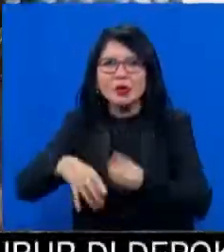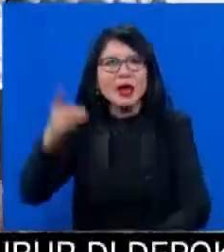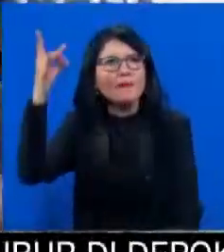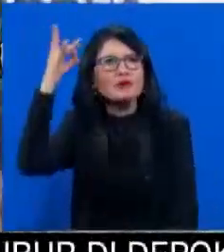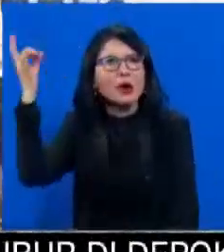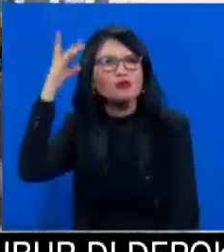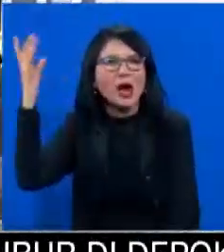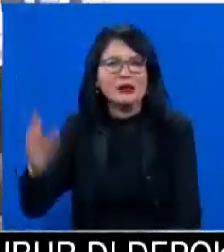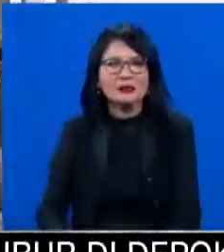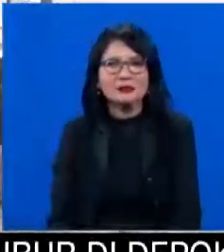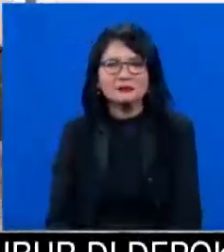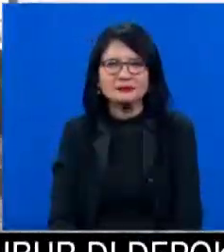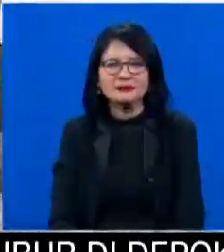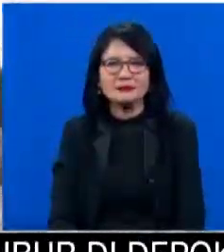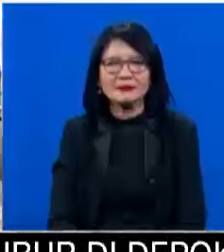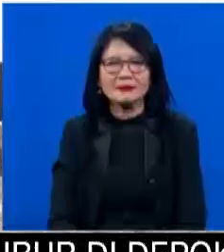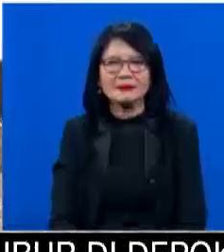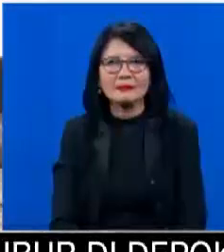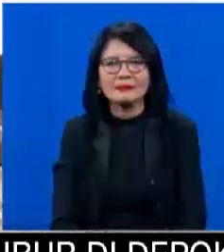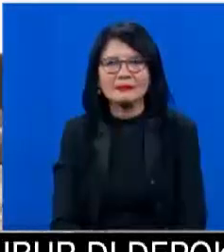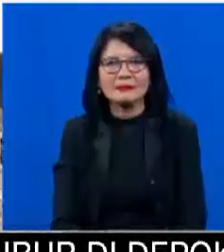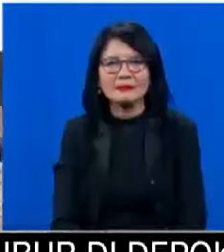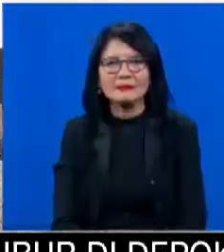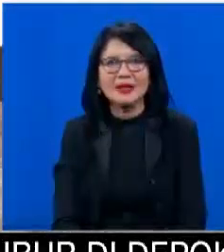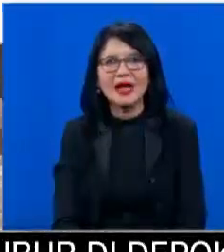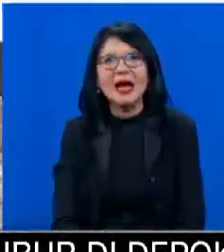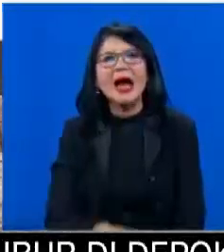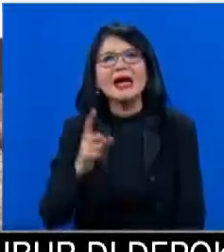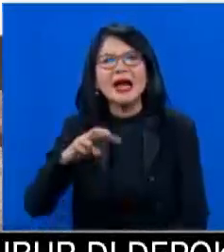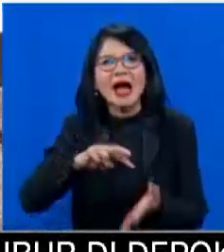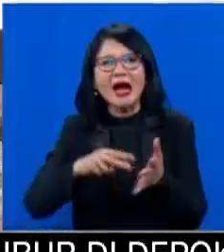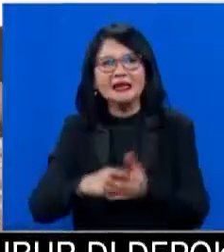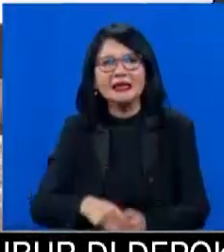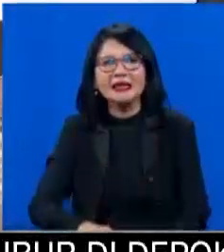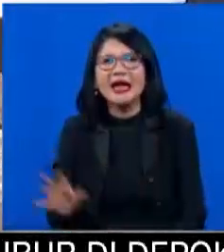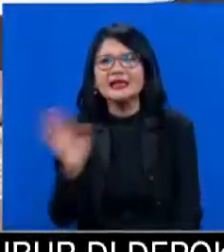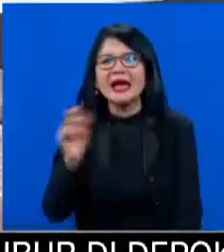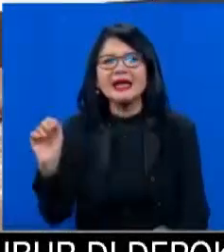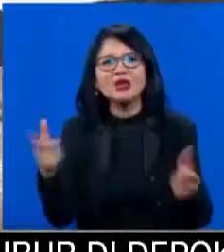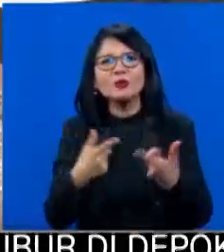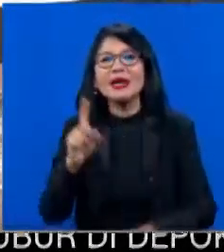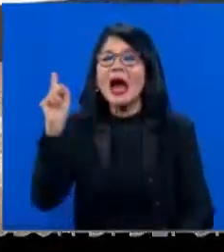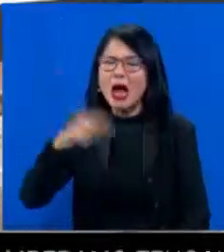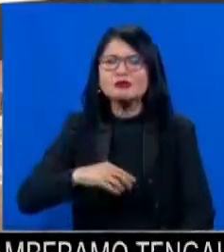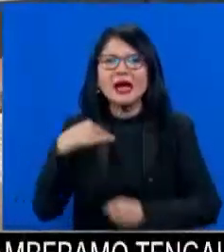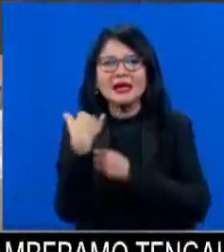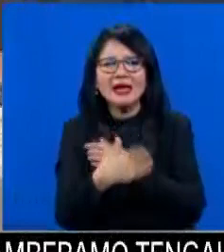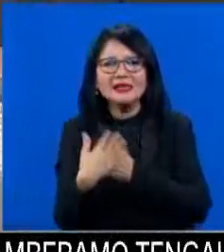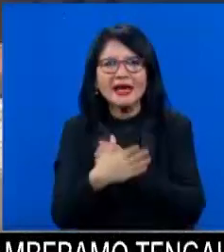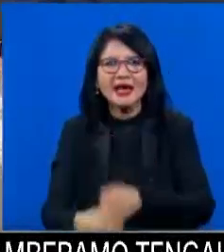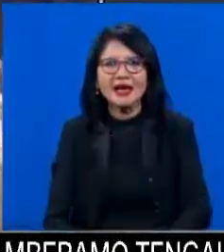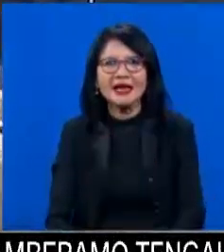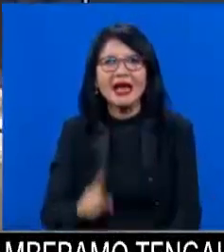beliannya. Er ist kein Leben zonder Liefde, yang memiliki arti tiada kehidupan tanpa kasih sayang. Semboyan tersebut